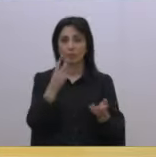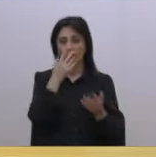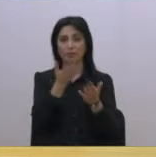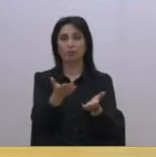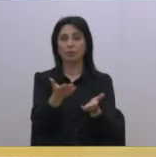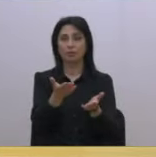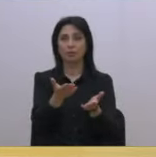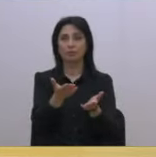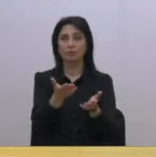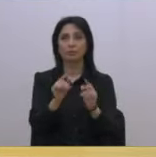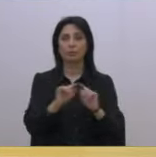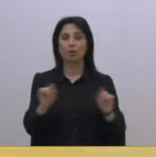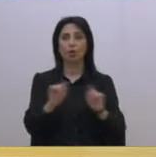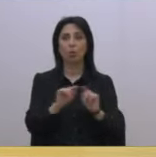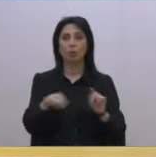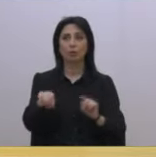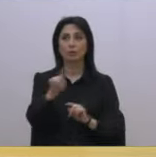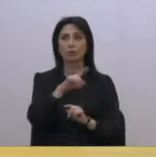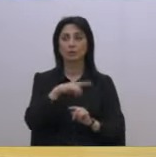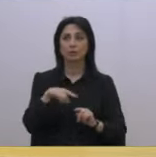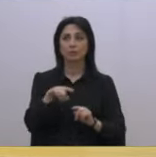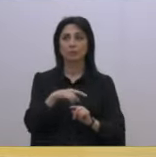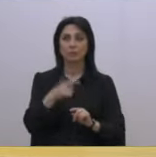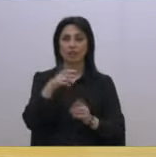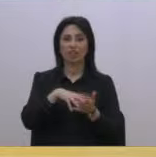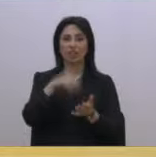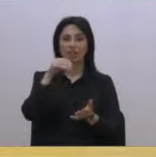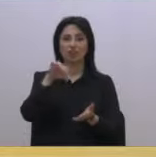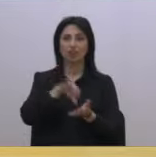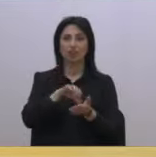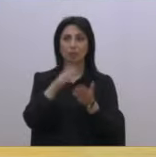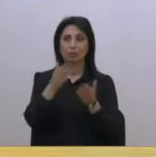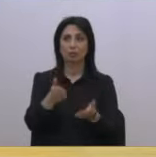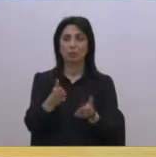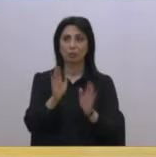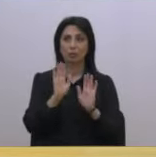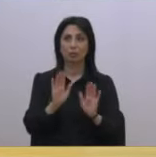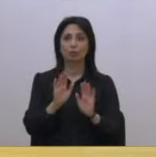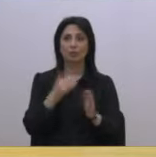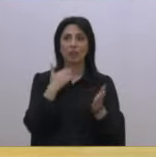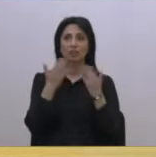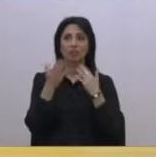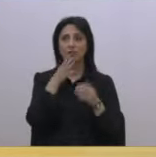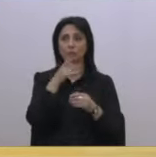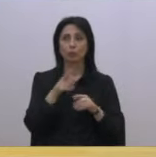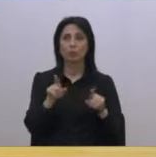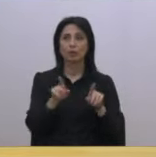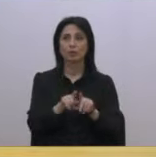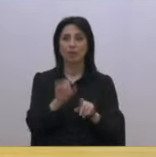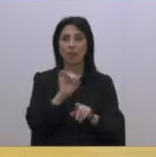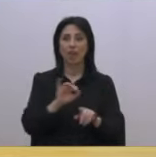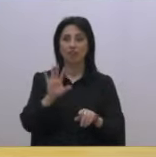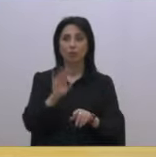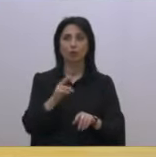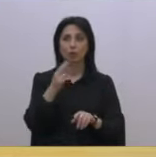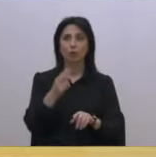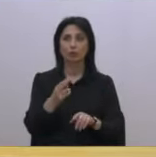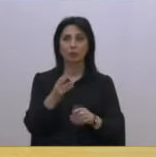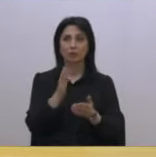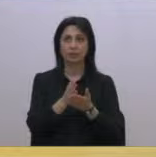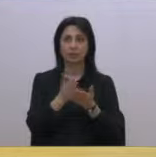ხედავთ, ოპოზიციიდან გირჩი არის წარმოდგენილი, მხოლოდ კენჭისხრის დროს ასევე ევროპელი სოციალისტებიც